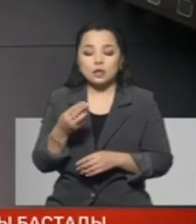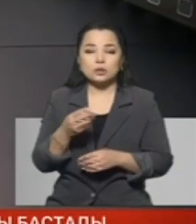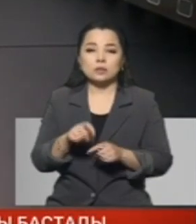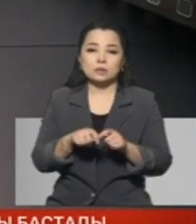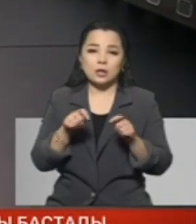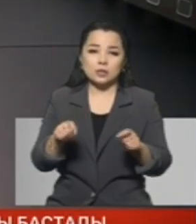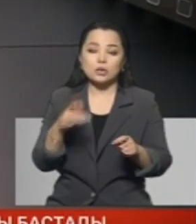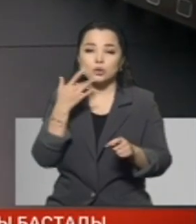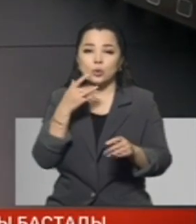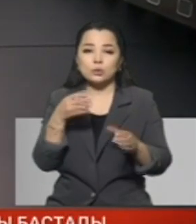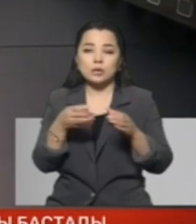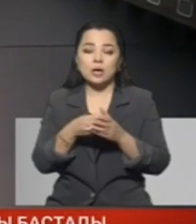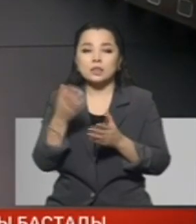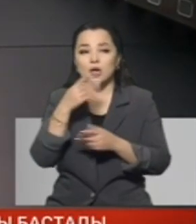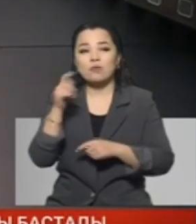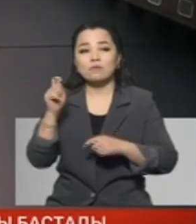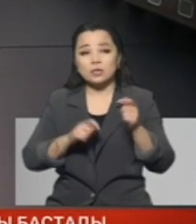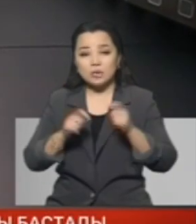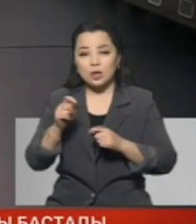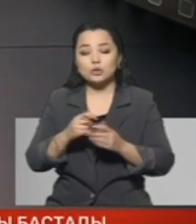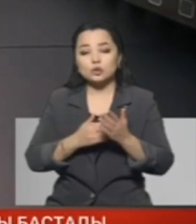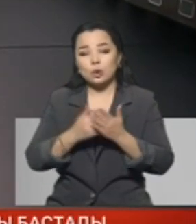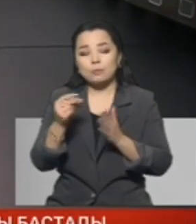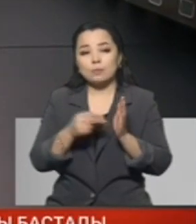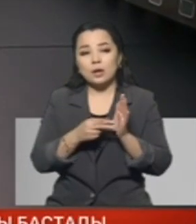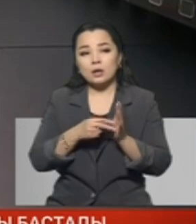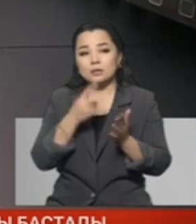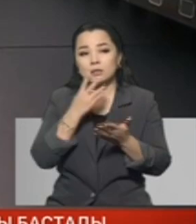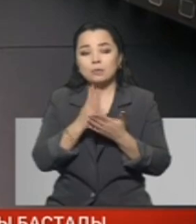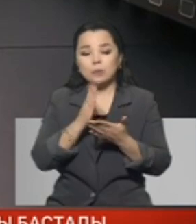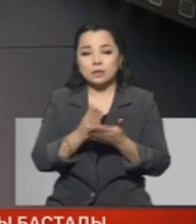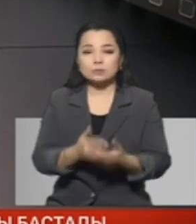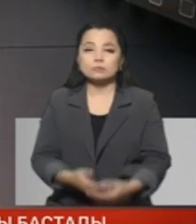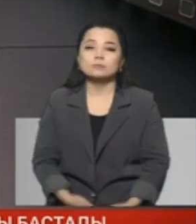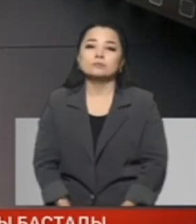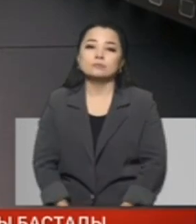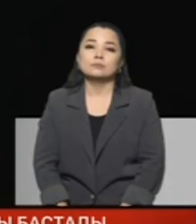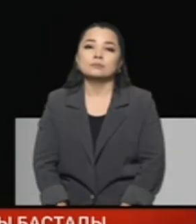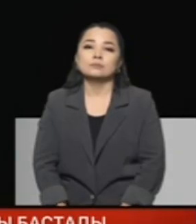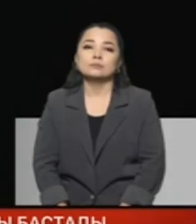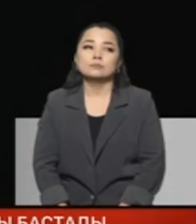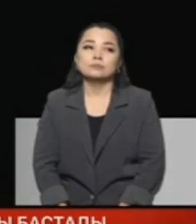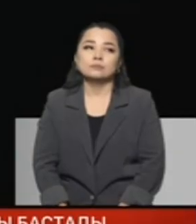туындысы Нью-Йоркте өткен кинофестивальде жоғарғы бағаға ие болды.